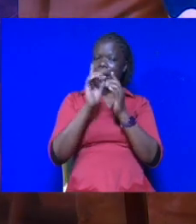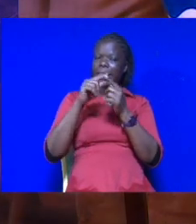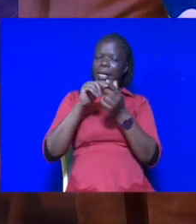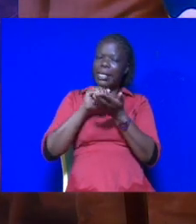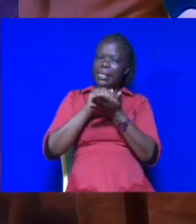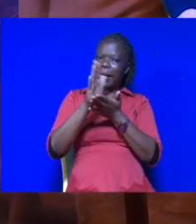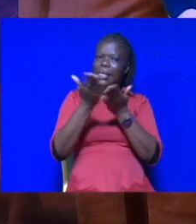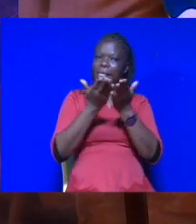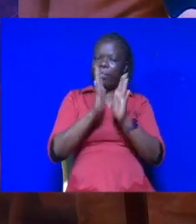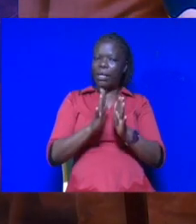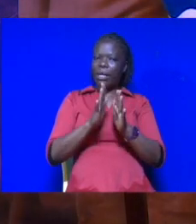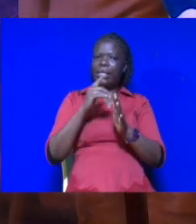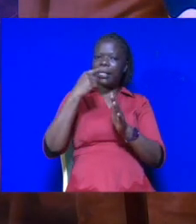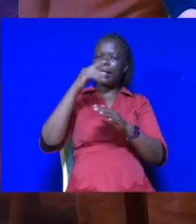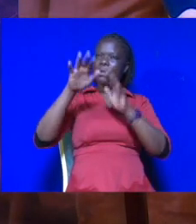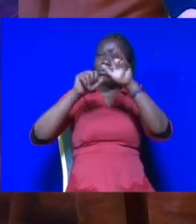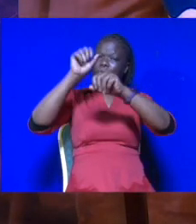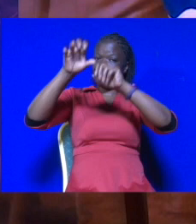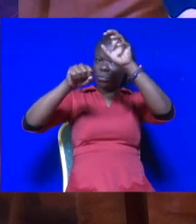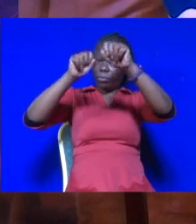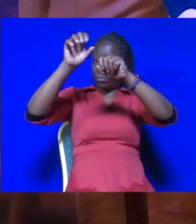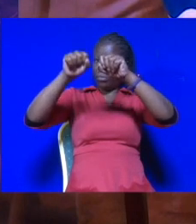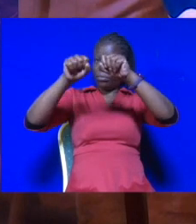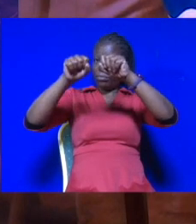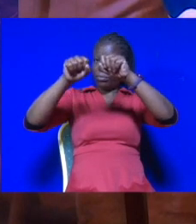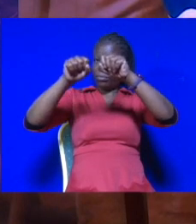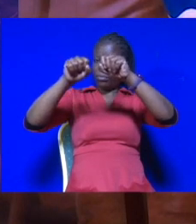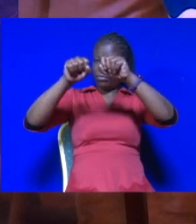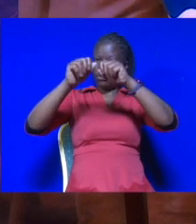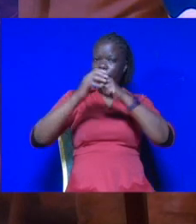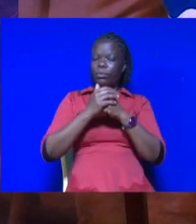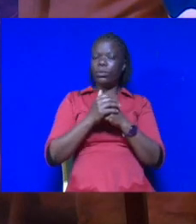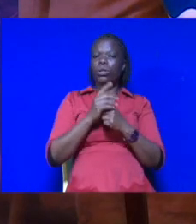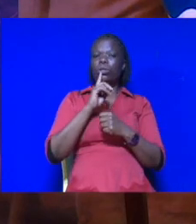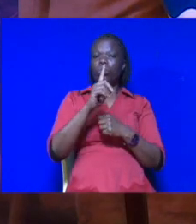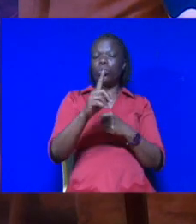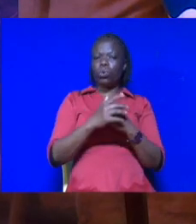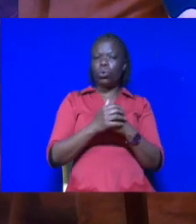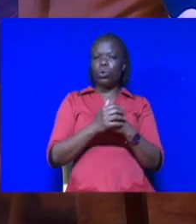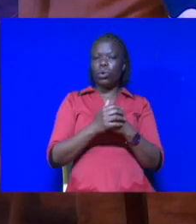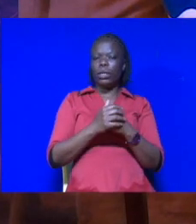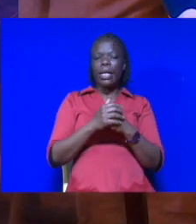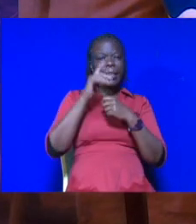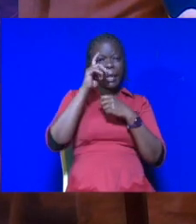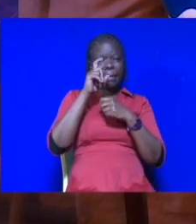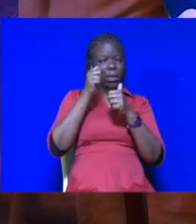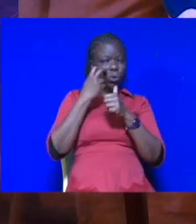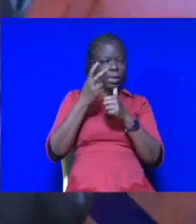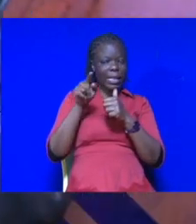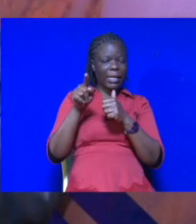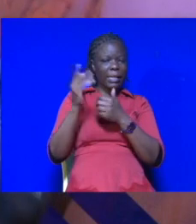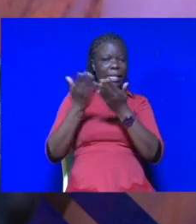wake kwamba nenda kwea. Biblia inasema kwea, panda. Kwa hiyo picha mnayoipata, huyu